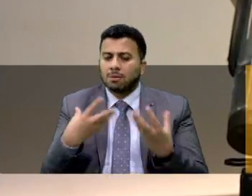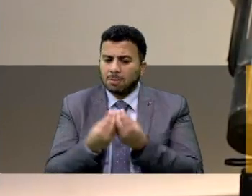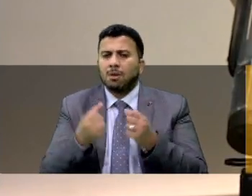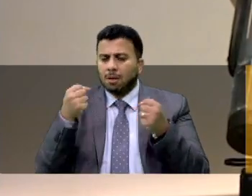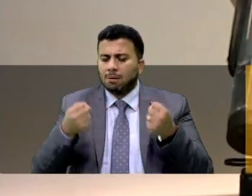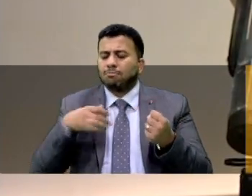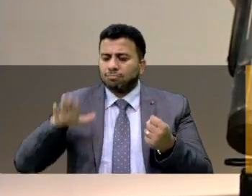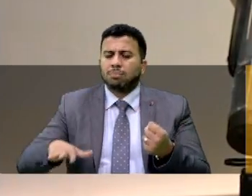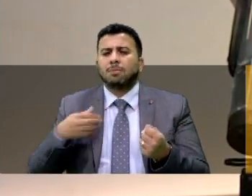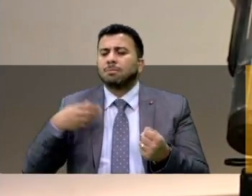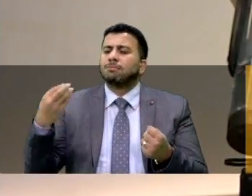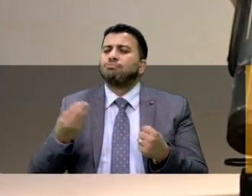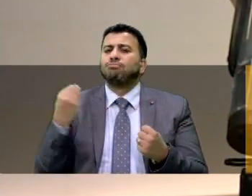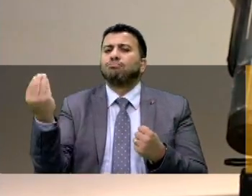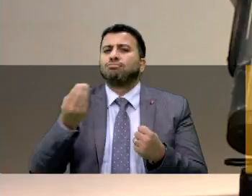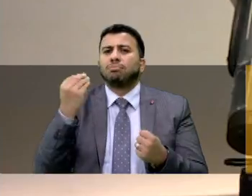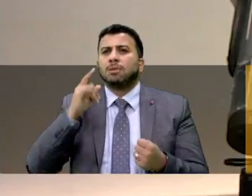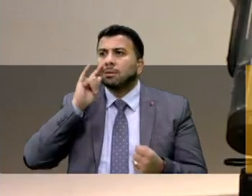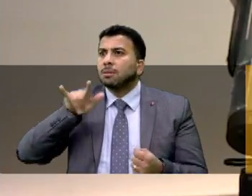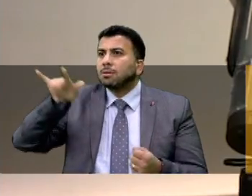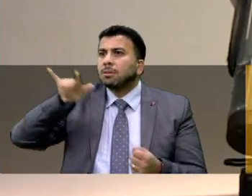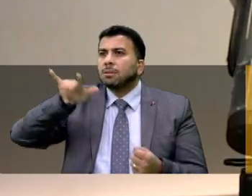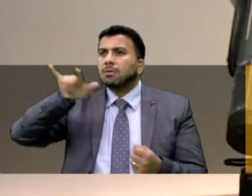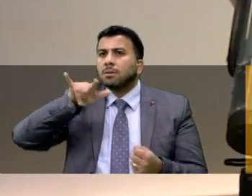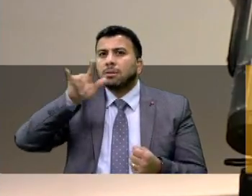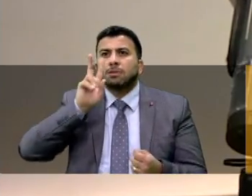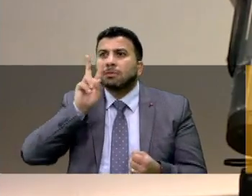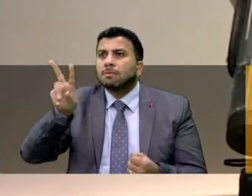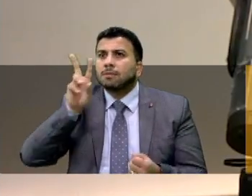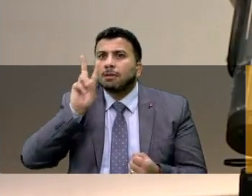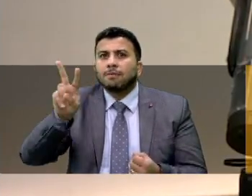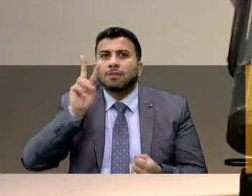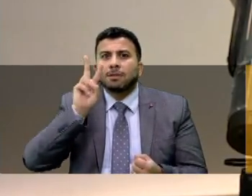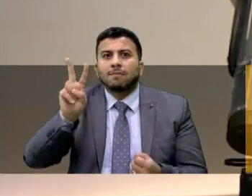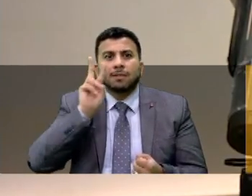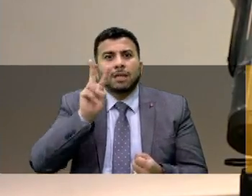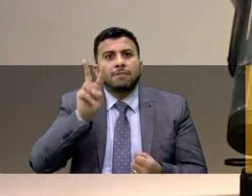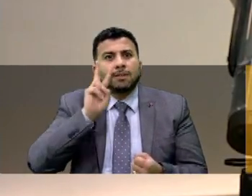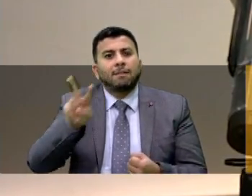القاعدة، قال شاف الطائرات شاف المعسكرات،